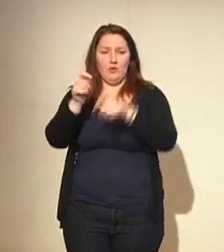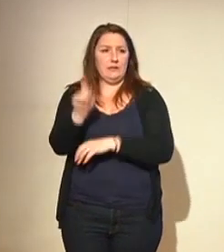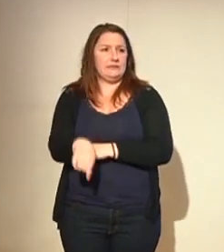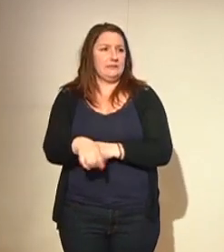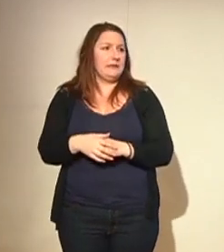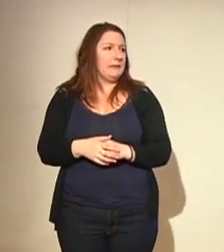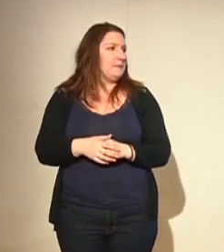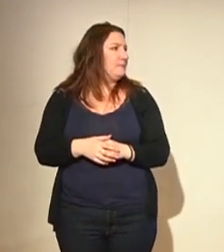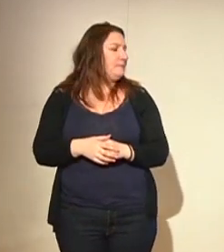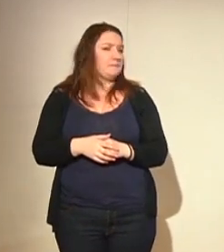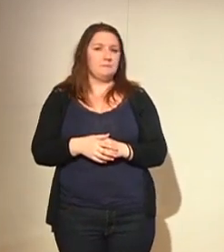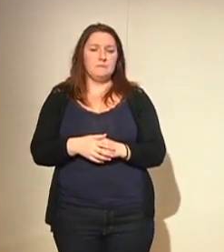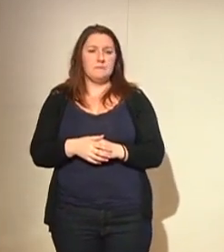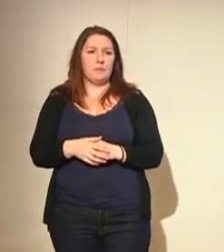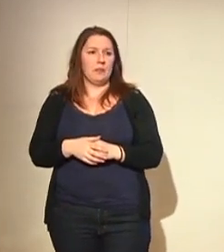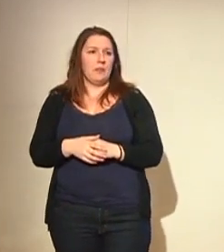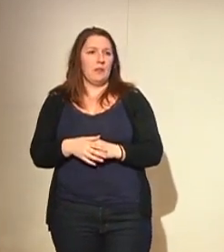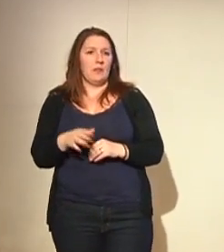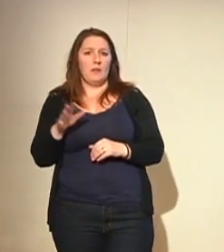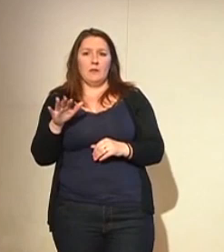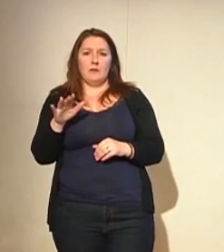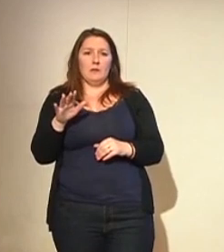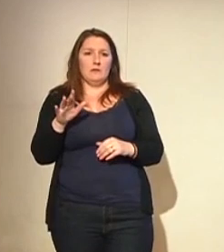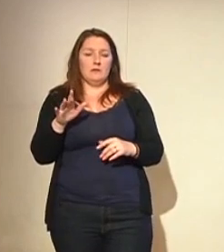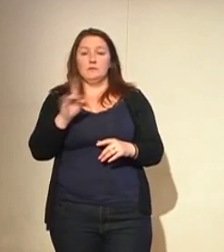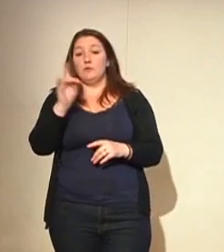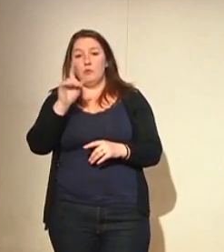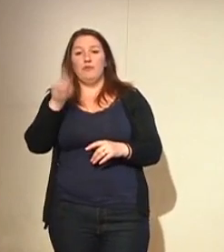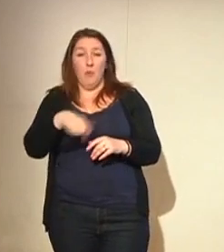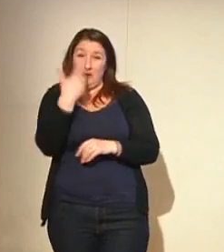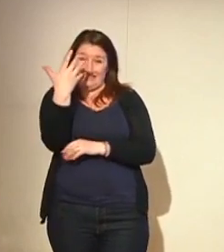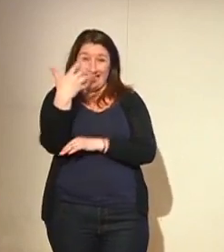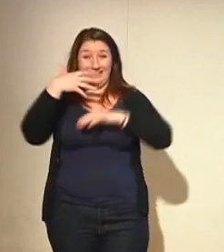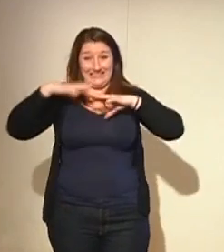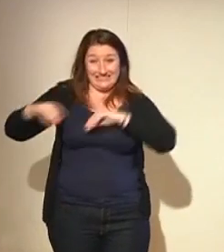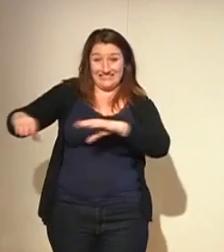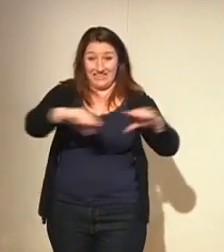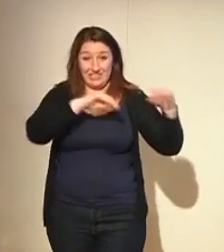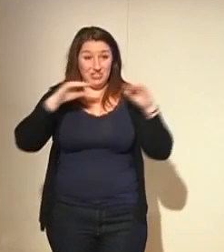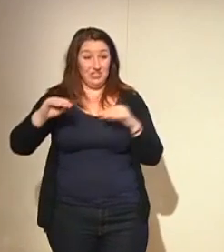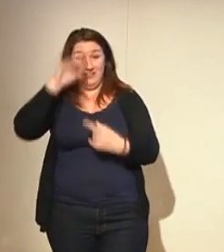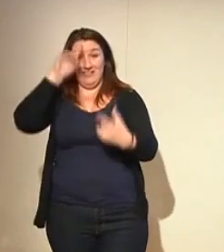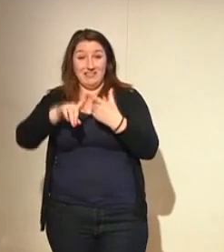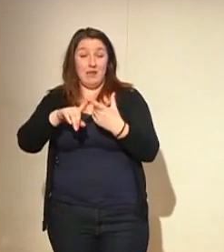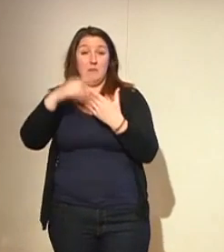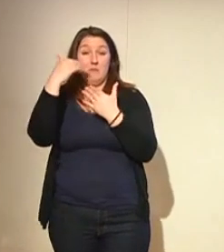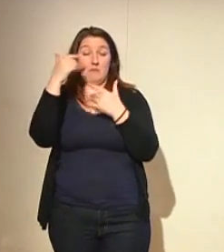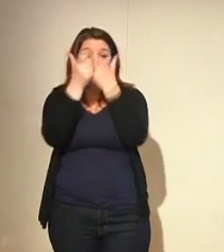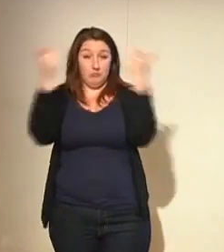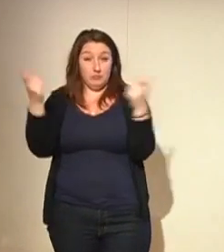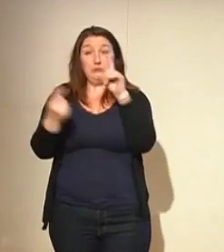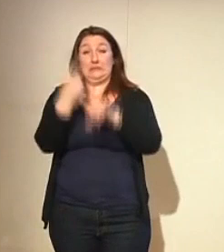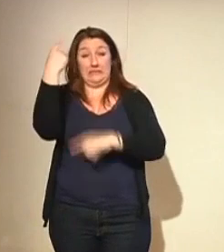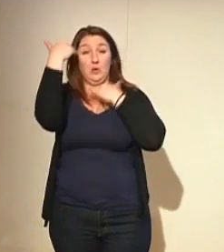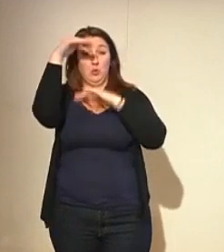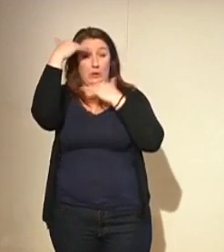désigner et réser cinq sièges aux organismes liés au tourisme